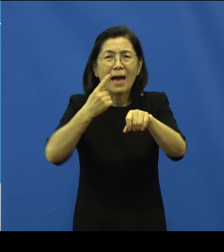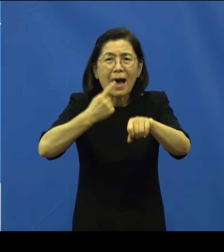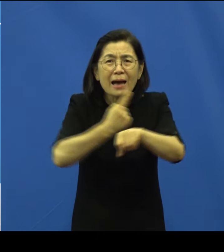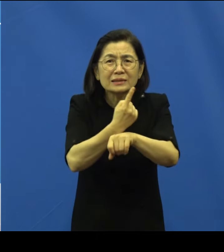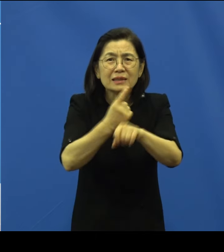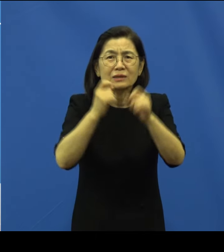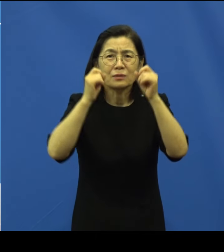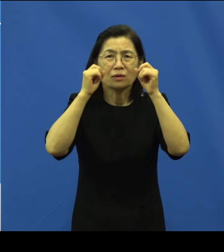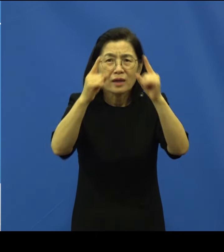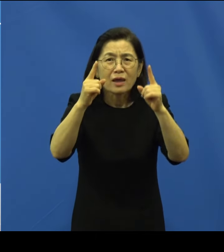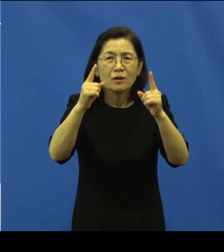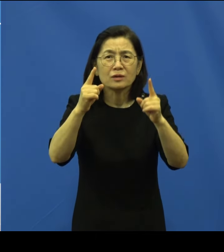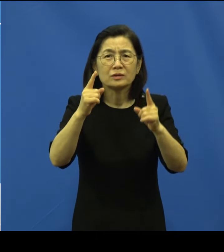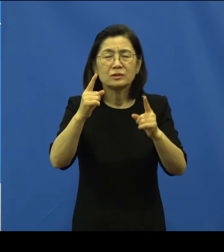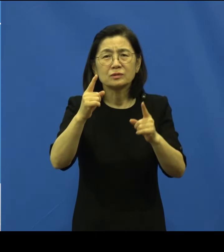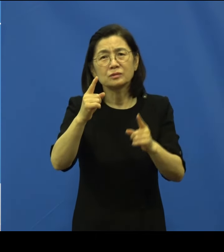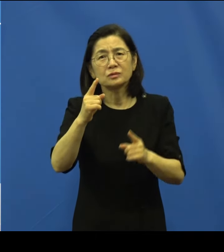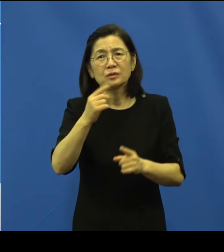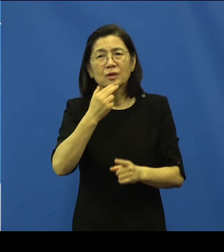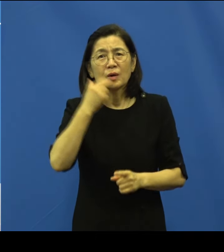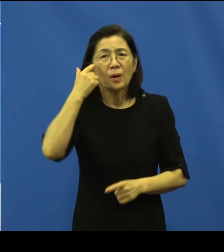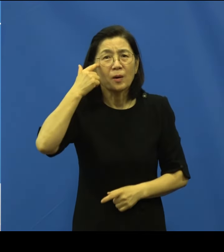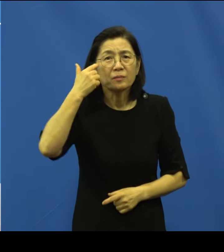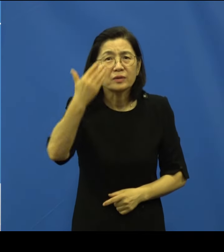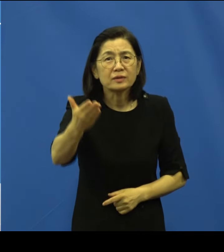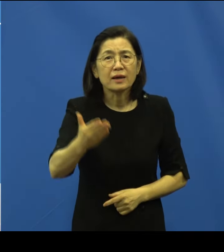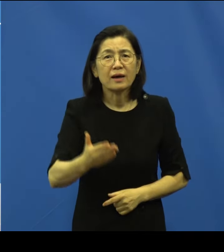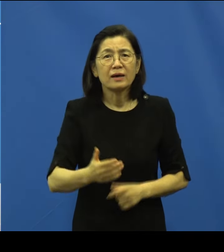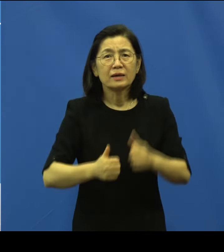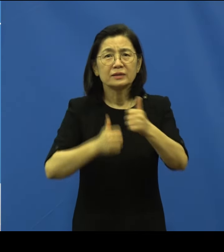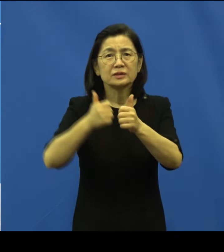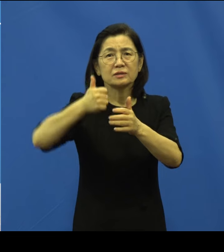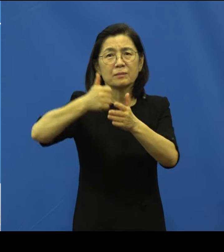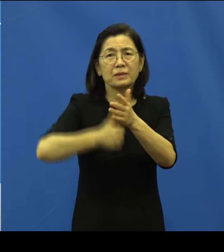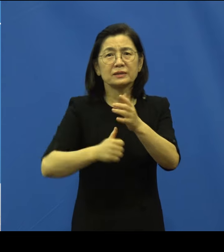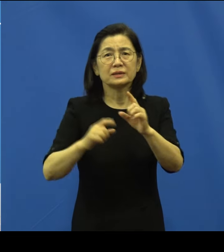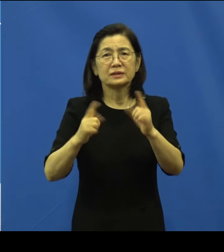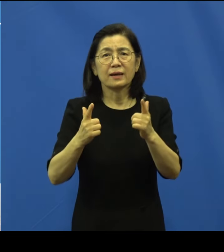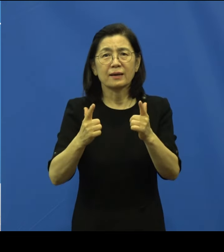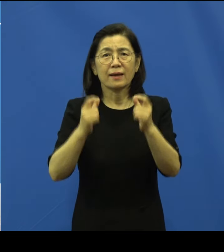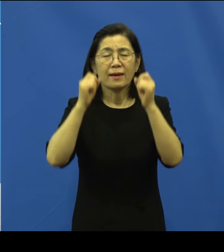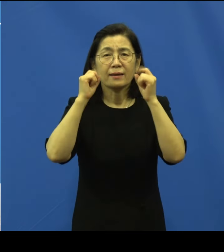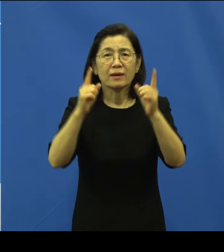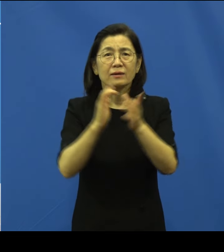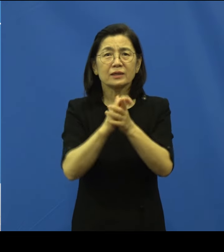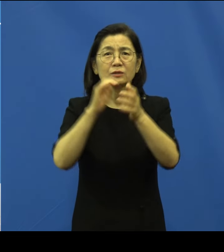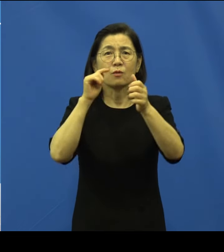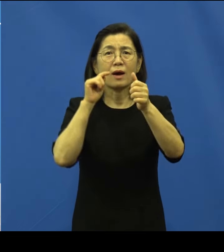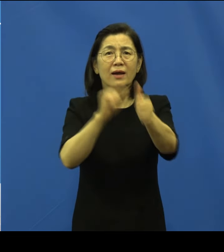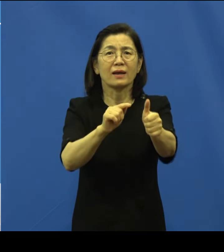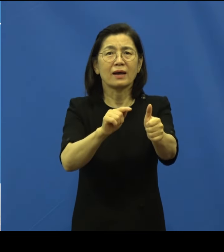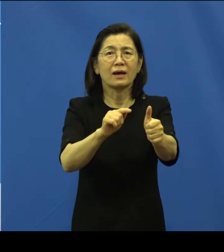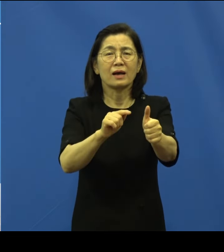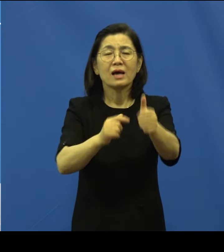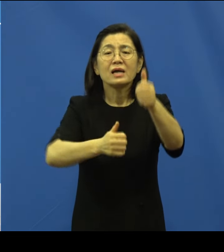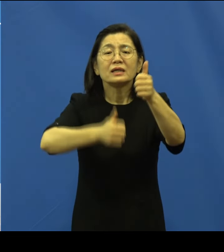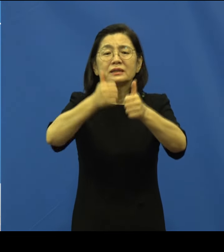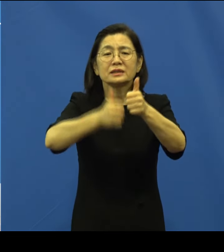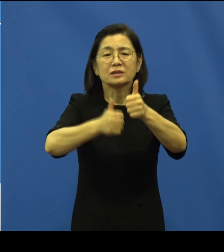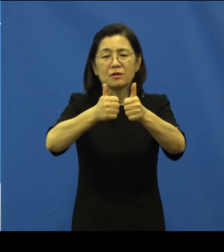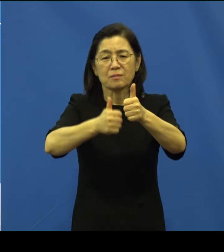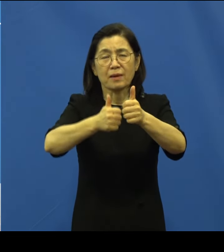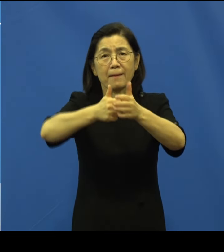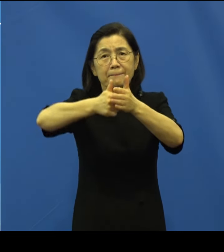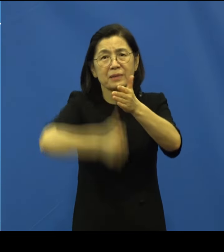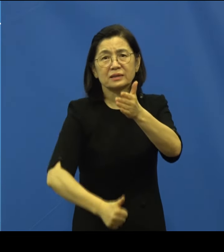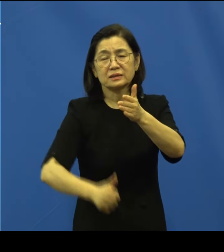수 없더냐. 시험에 들지 않게 깨어 기도하라. 마음에는 원해도 육신이 약하도다. 시험에 들지 않게 그러니까 깨어